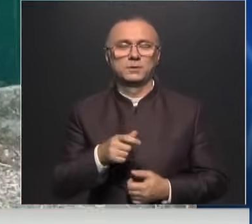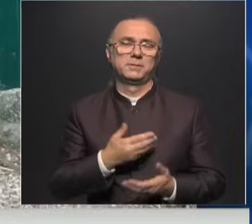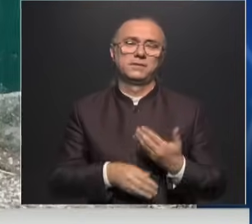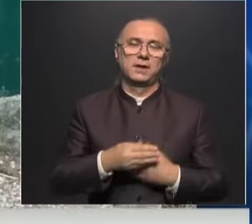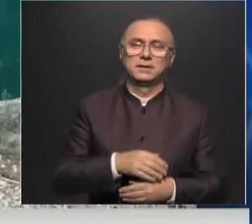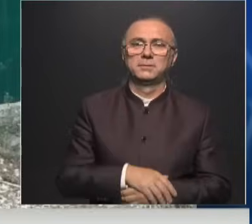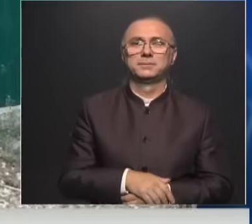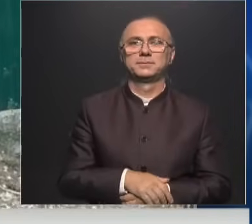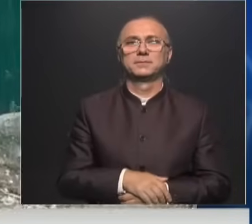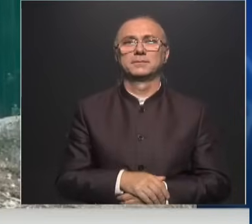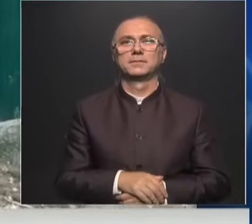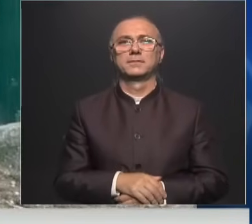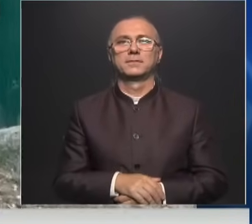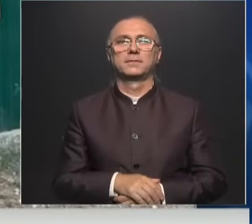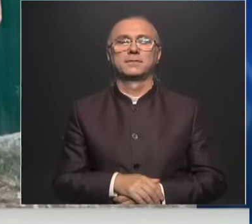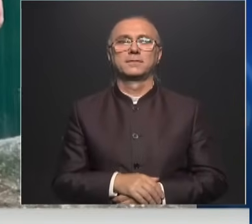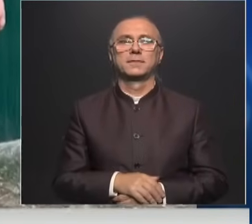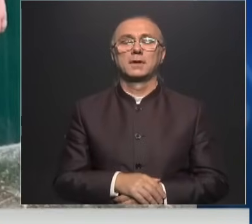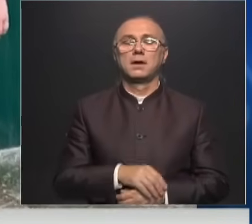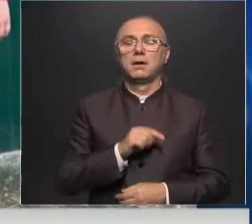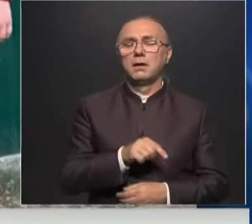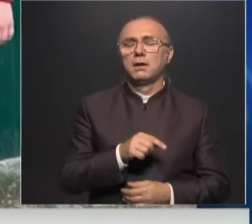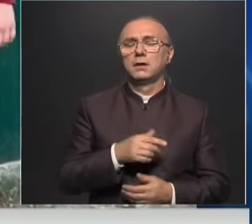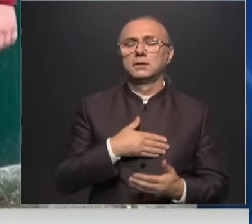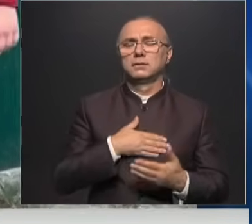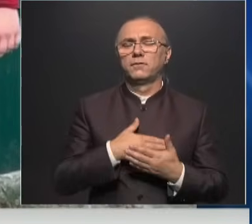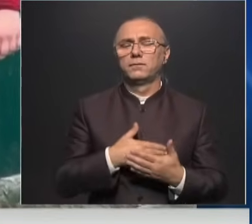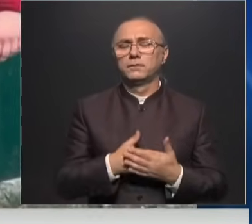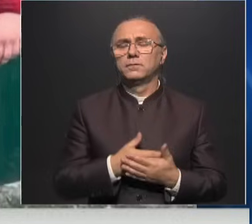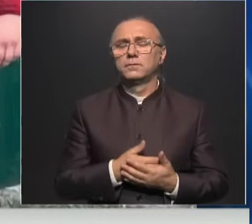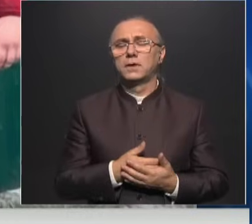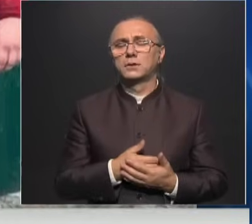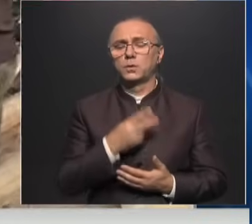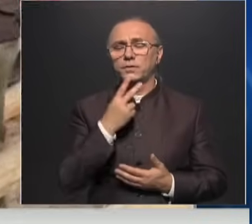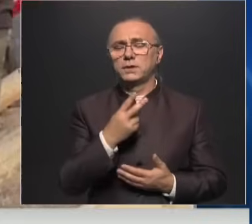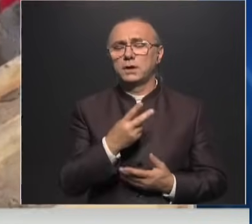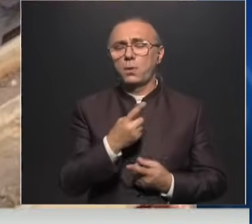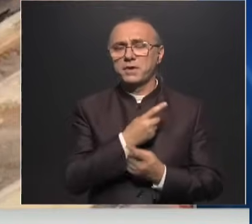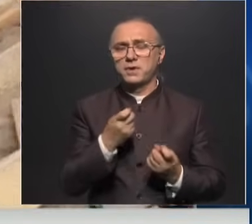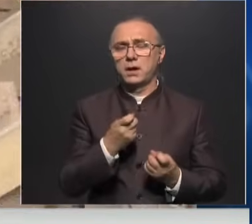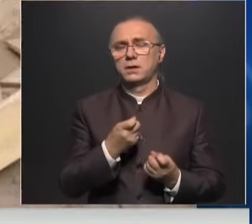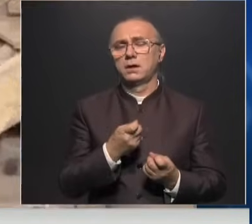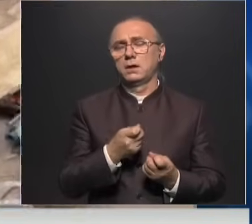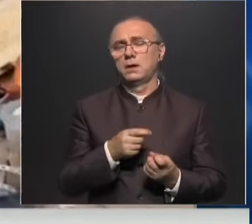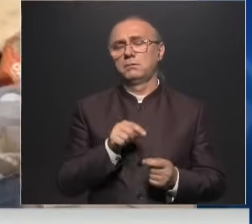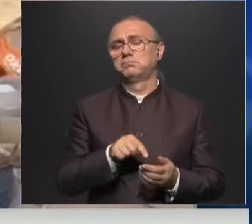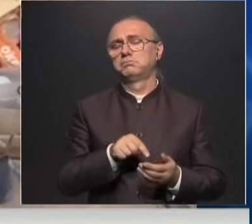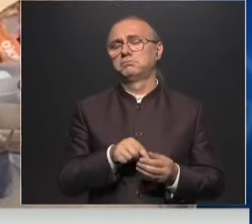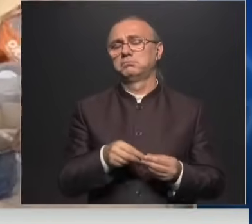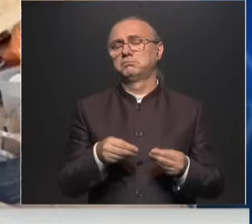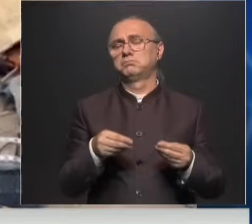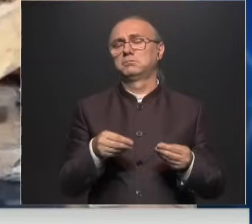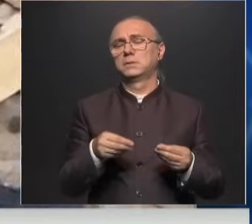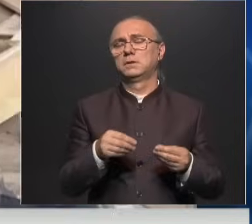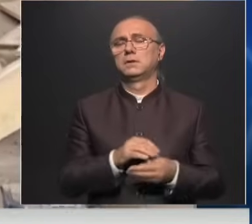Никита из Калининграда увидел листовку о наборе добровольцев в старинном храме во Владимире. Второй раз та же листовка попалась на глаза уже